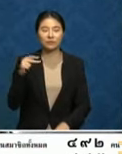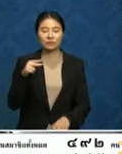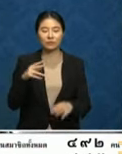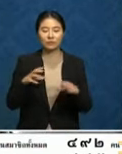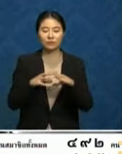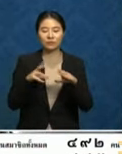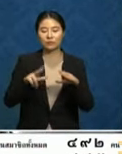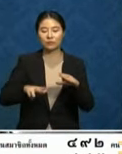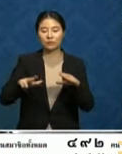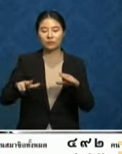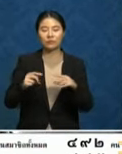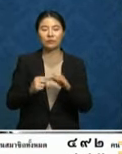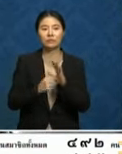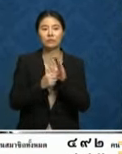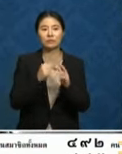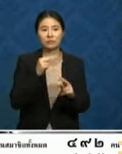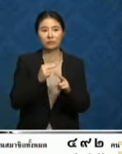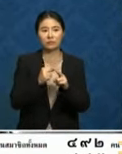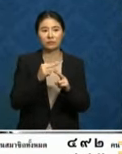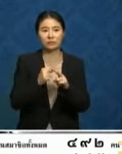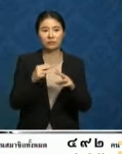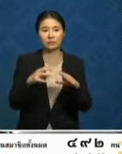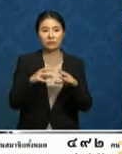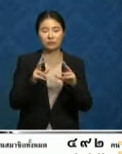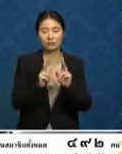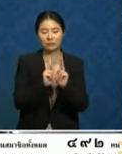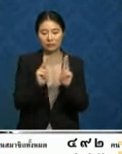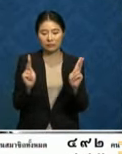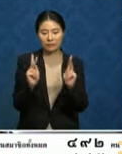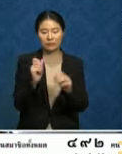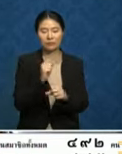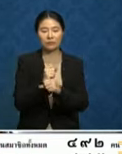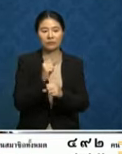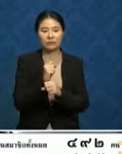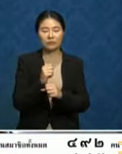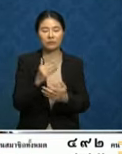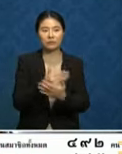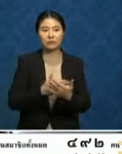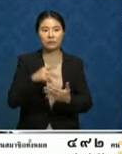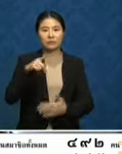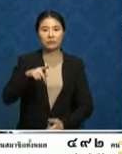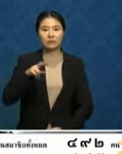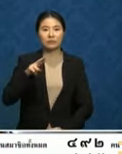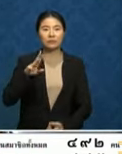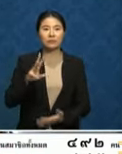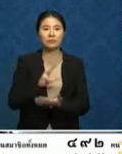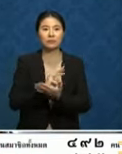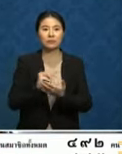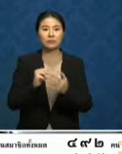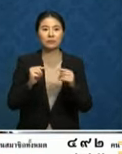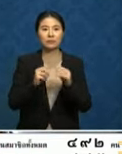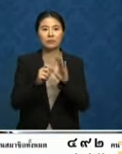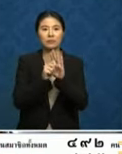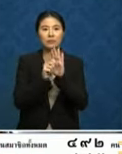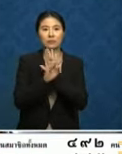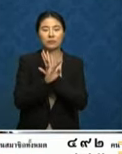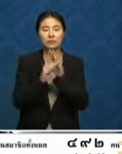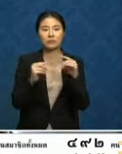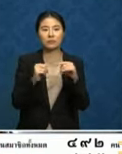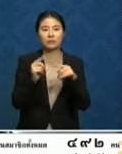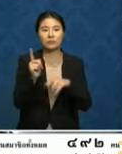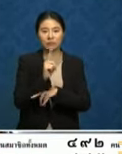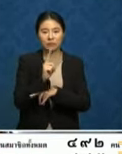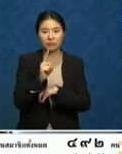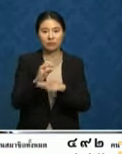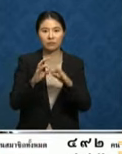เพื่อไทยขอเสนอรายชื่อคณะกรรมาธิการวิสามัญพิจารณาร่างพระราชบัญญัติมหาวิทยาลัยอุบลราชธานี